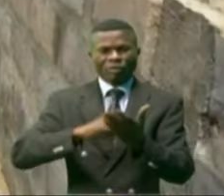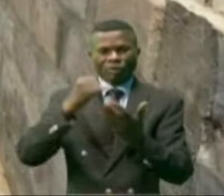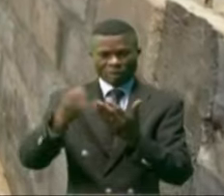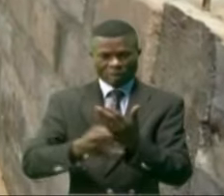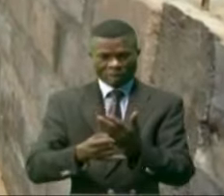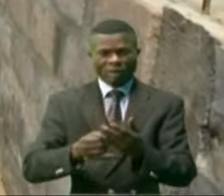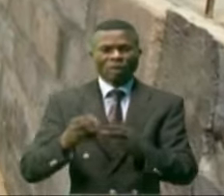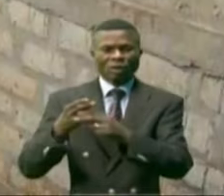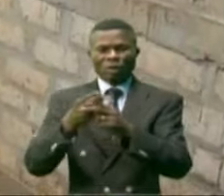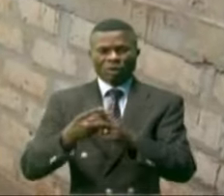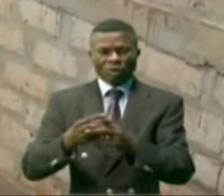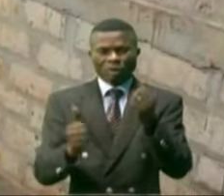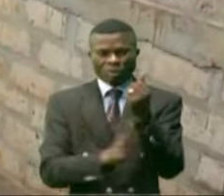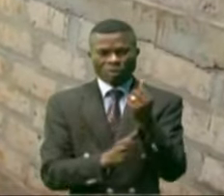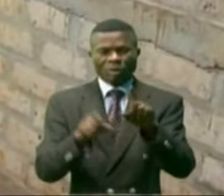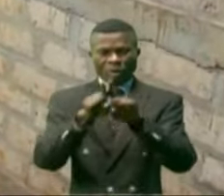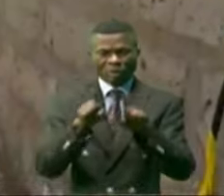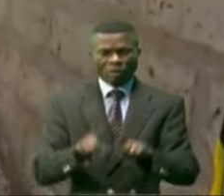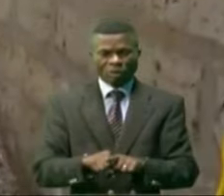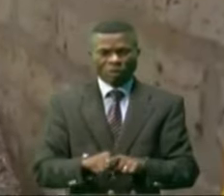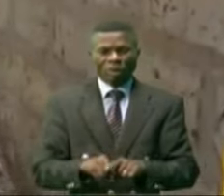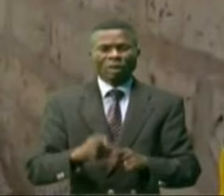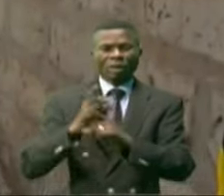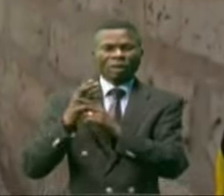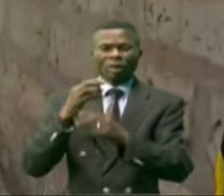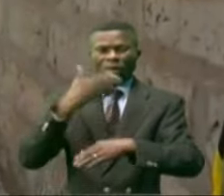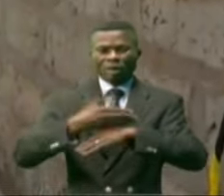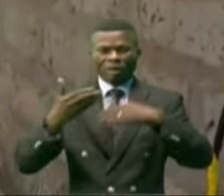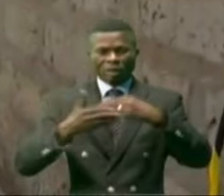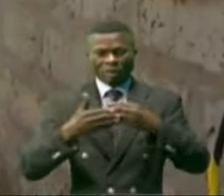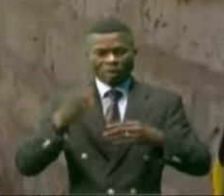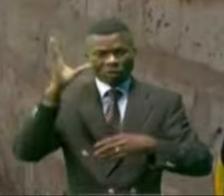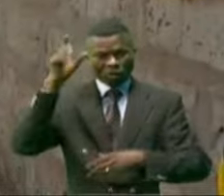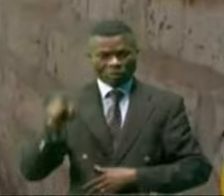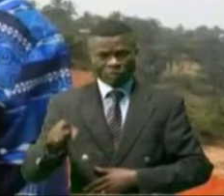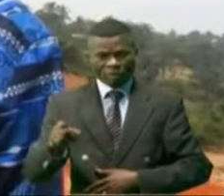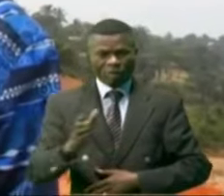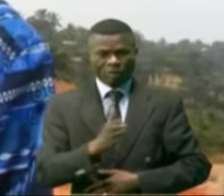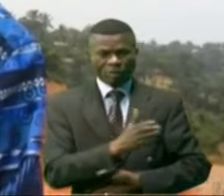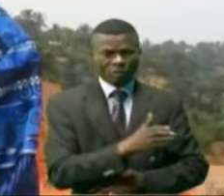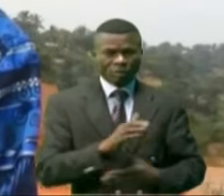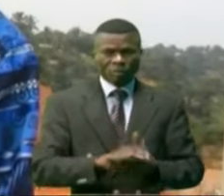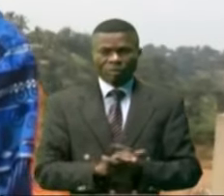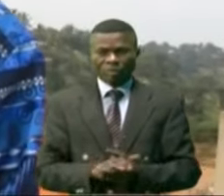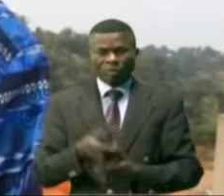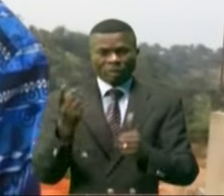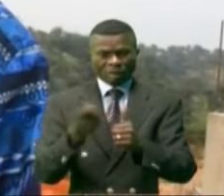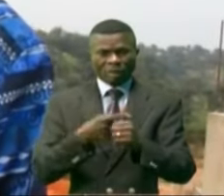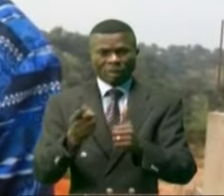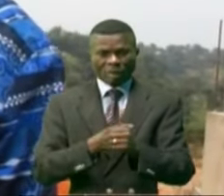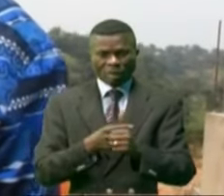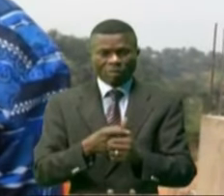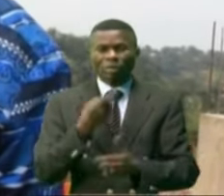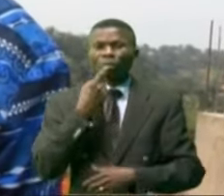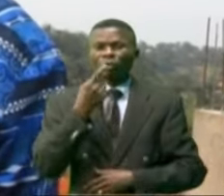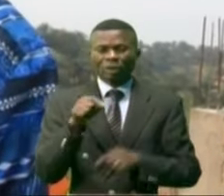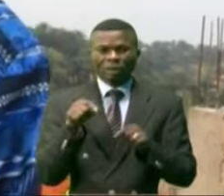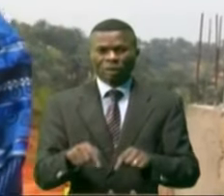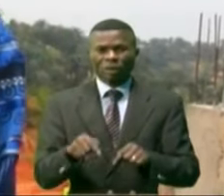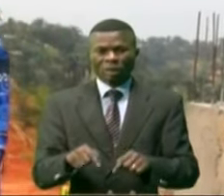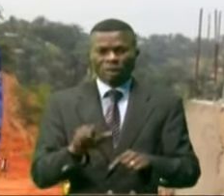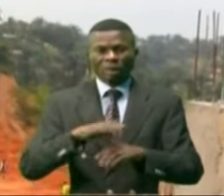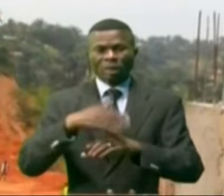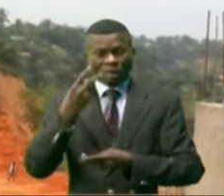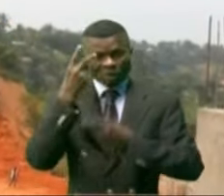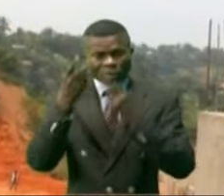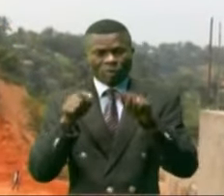sur la sécurité des personnes, mais aussi sur les infrastructures locales. La première chose qu'il faut dire après